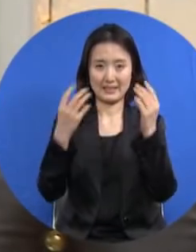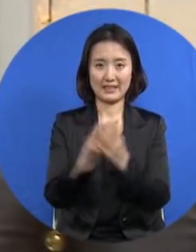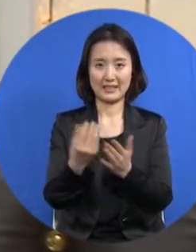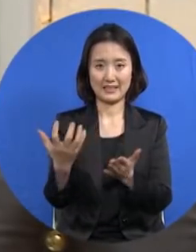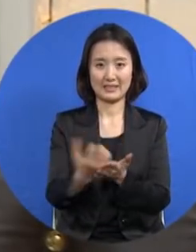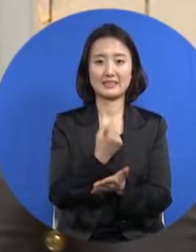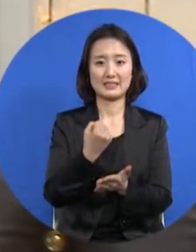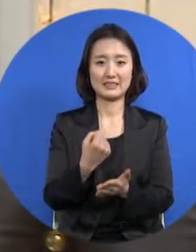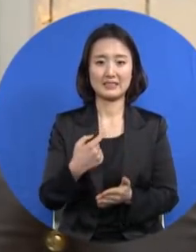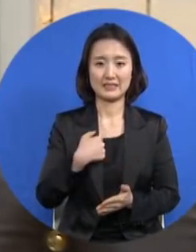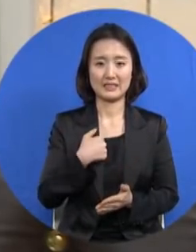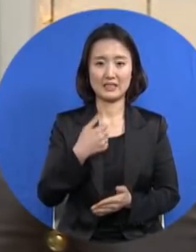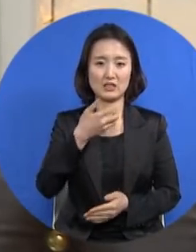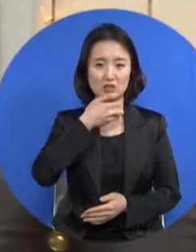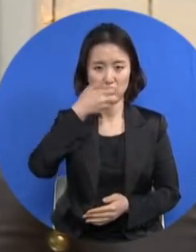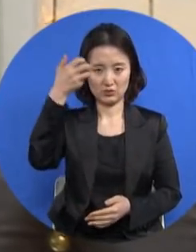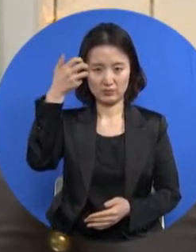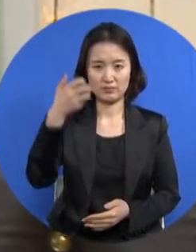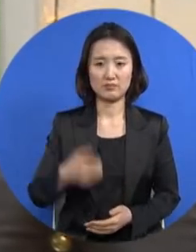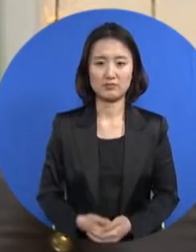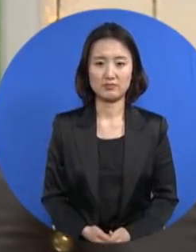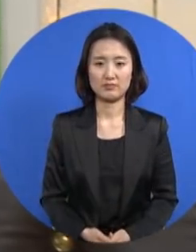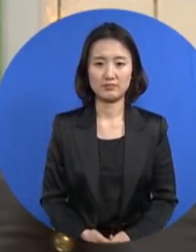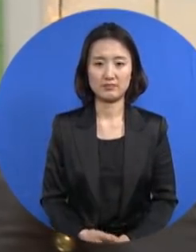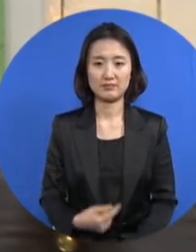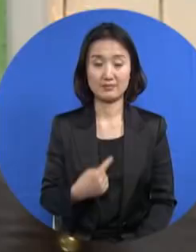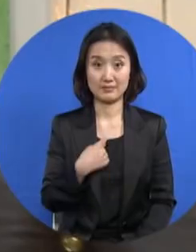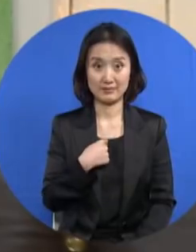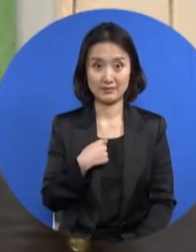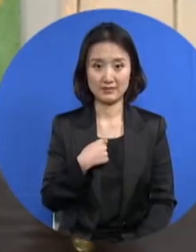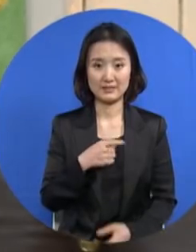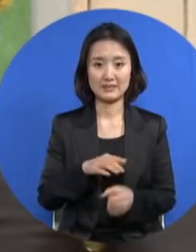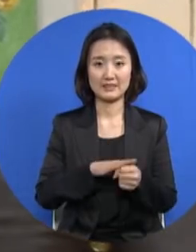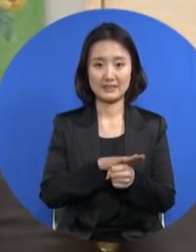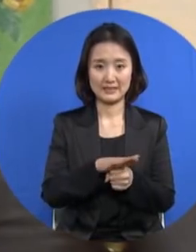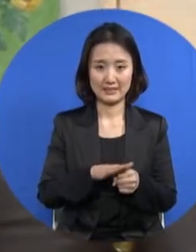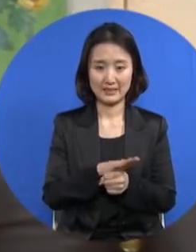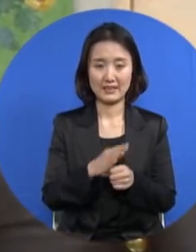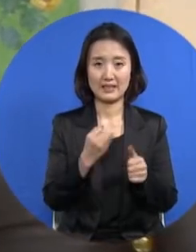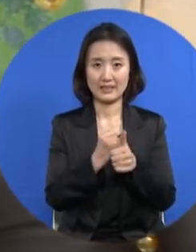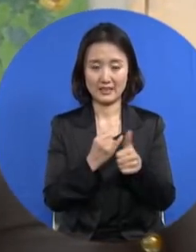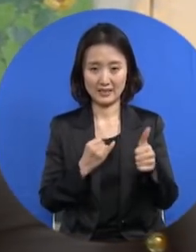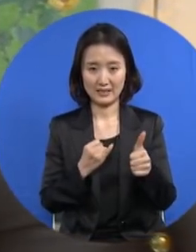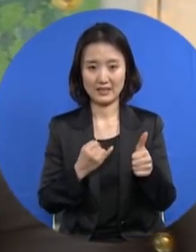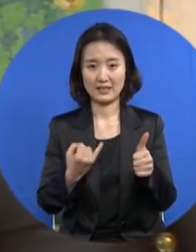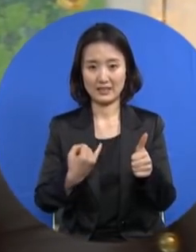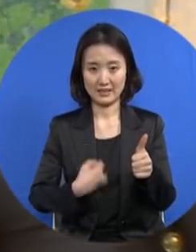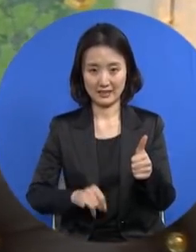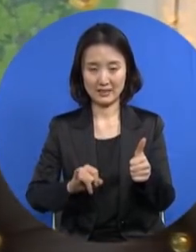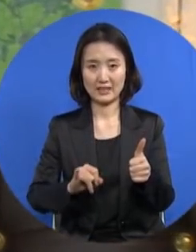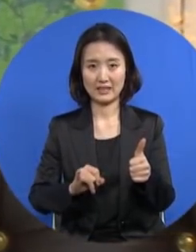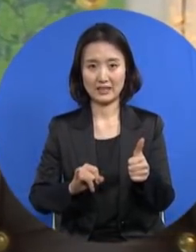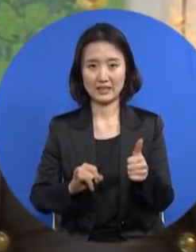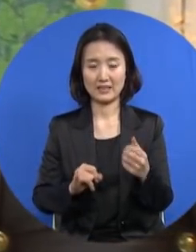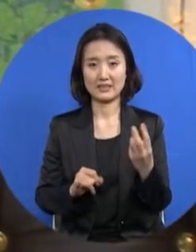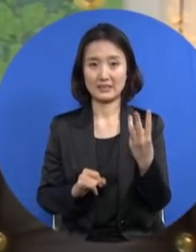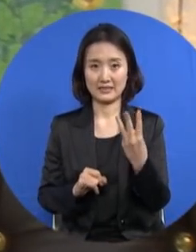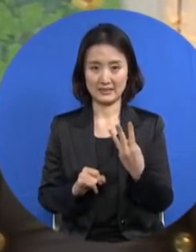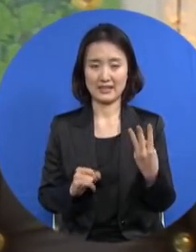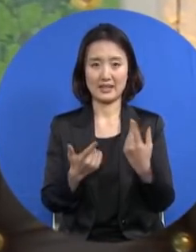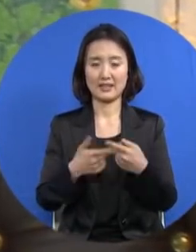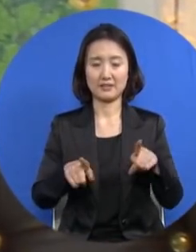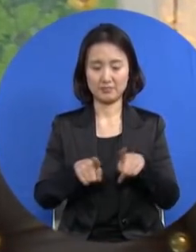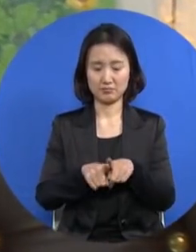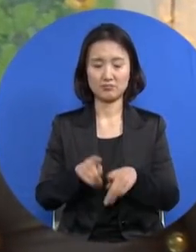한꺼번에 잡는 게 제 꿈이었는데요. 저는 사랑하는 남편과 딸아이와 행복한 결혼